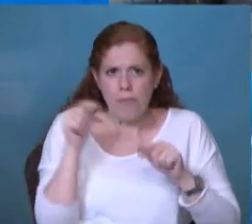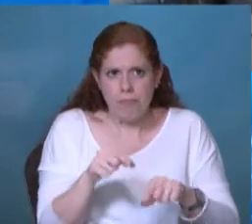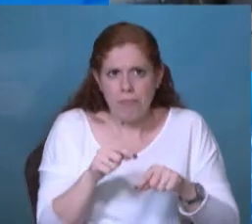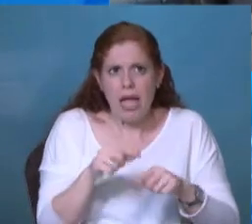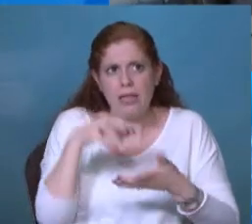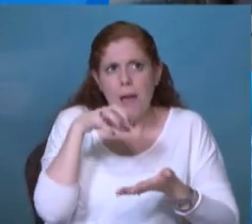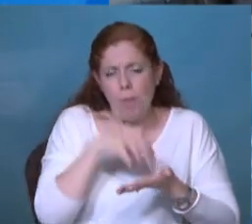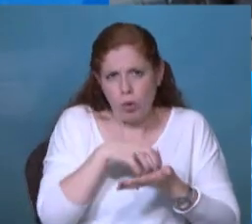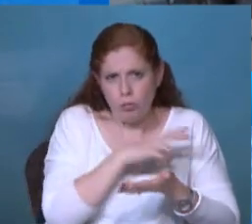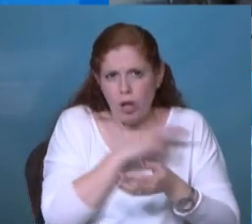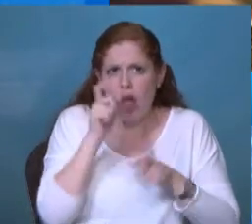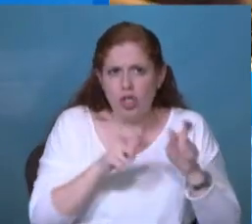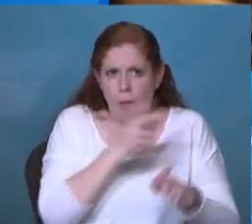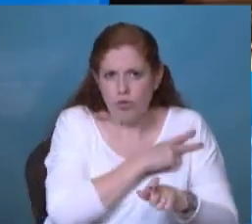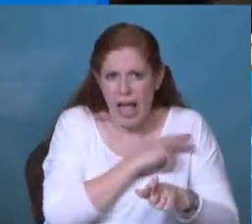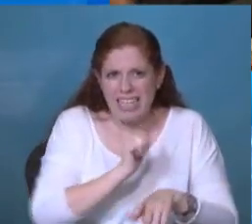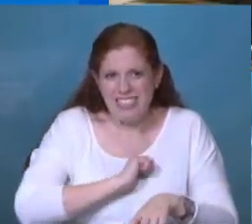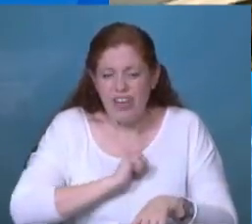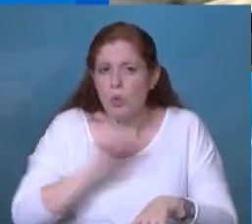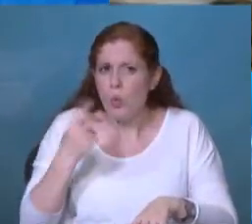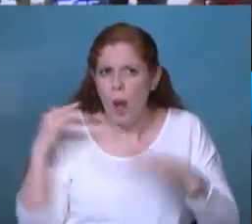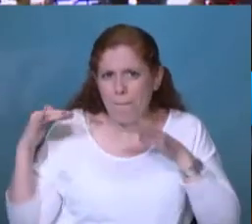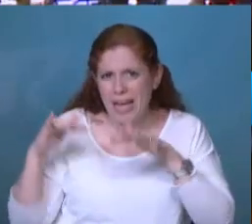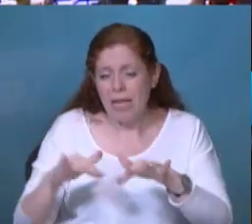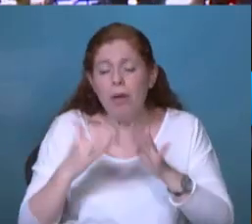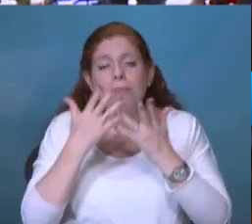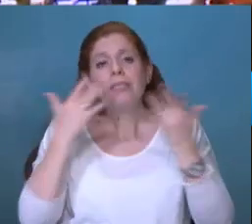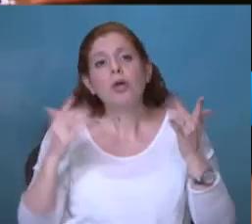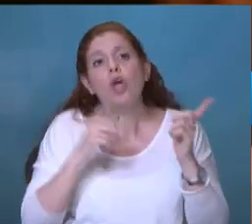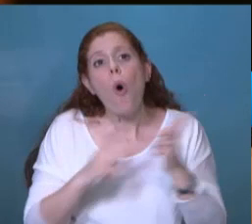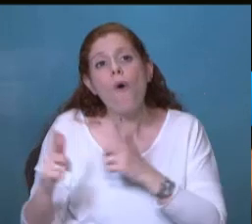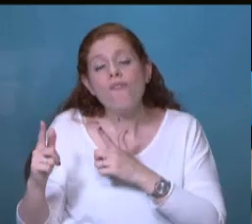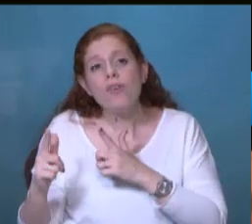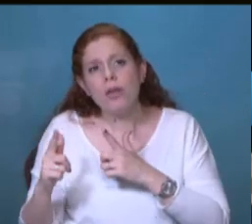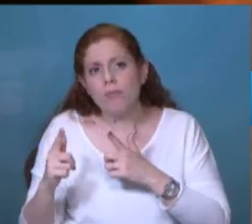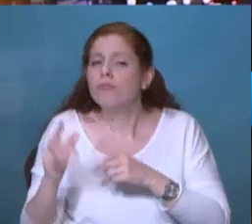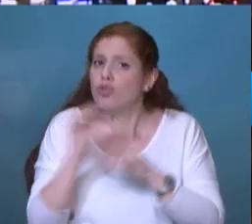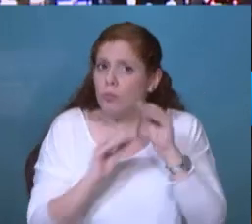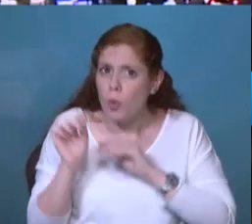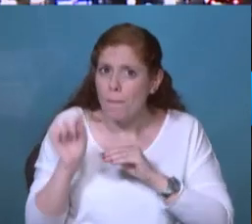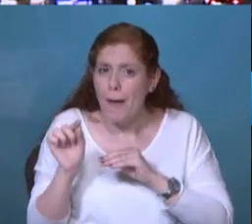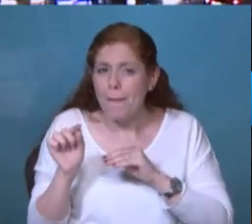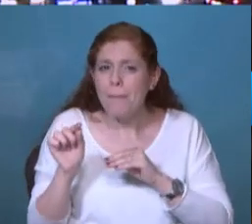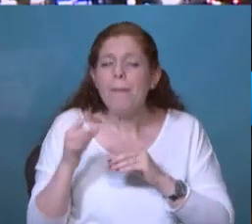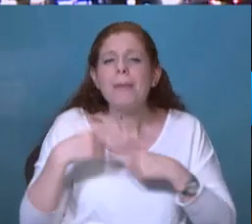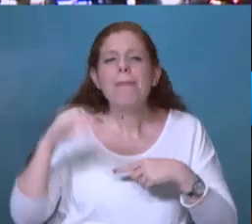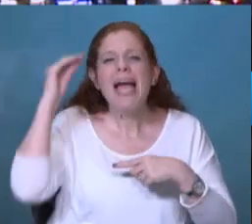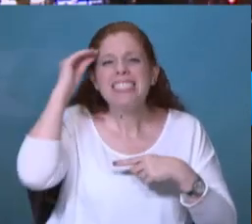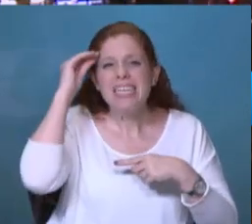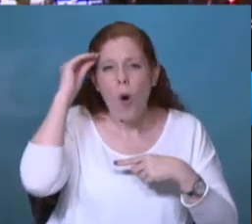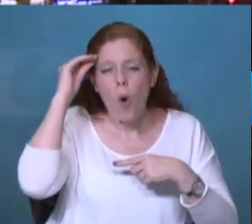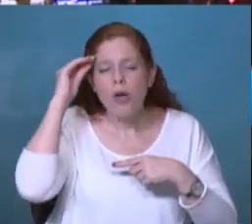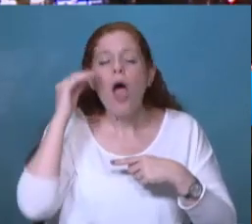של המשטרה, אנשי המשטרה הצבאית, כולם מגיעים. מסתבר שהרובים האלה עשו בהם שימוש בימי הזיכרון.